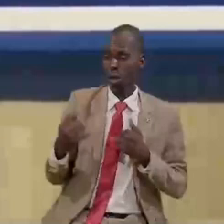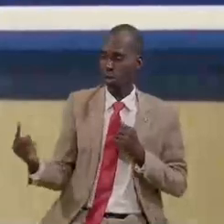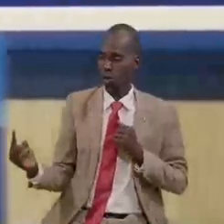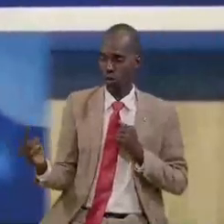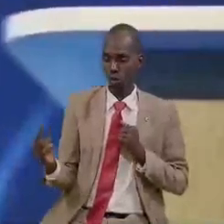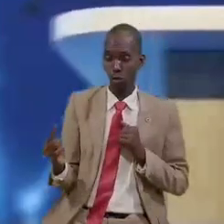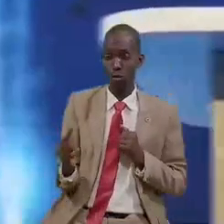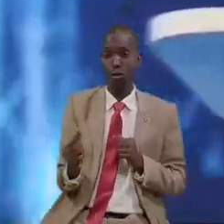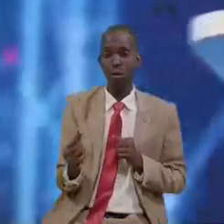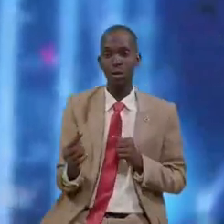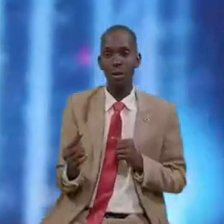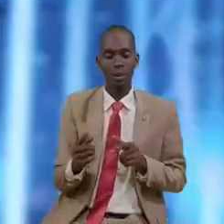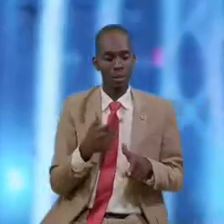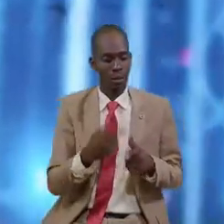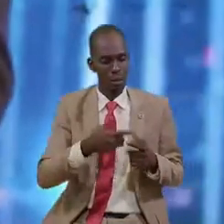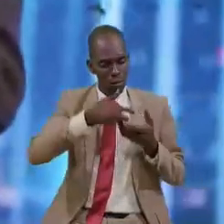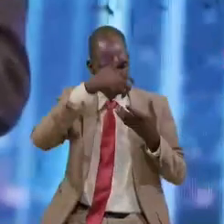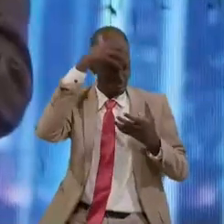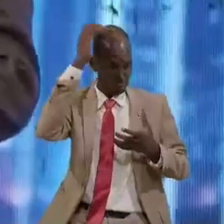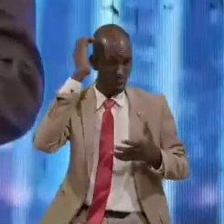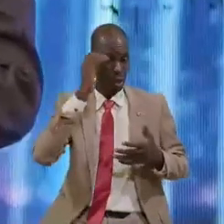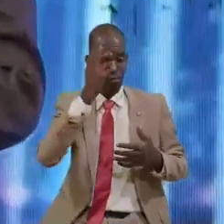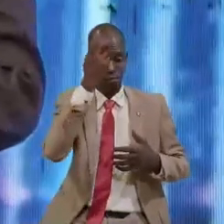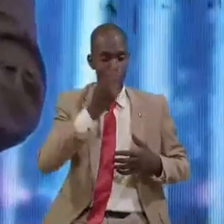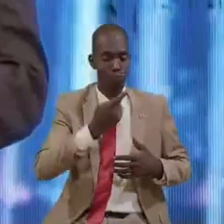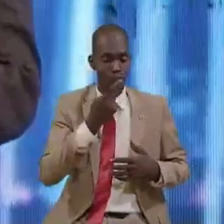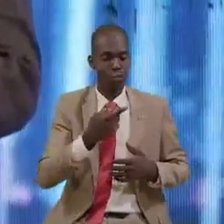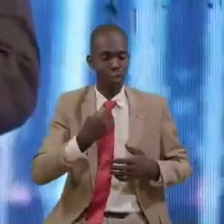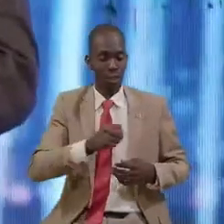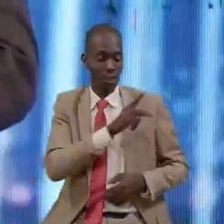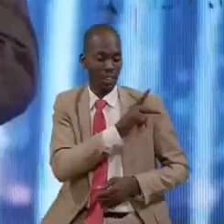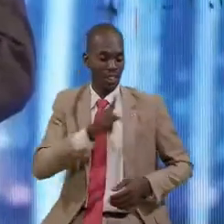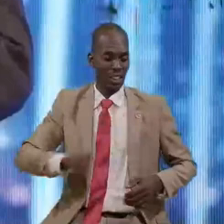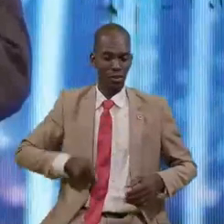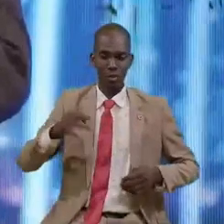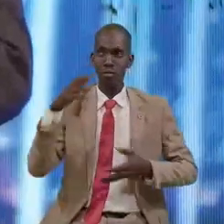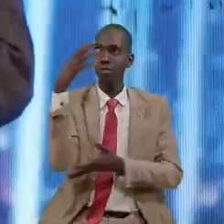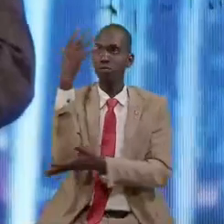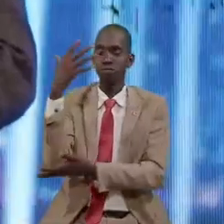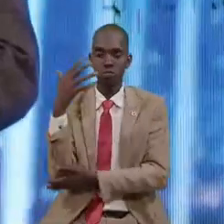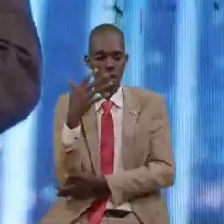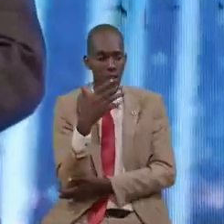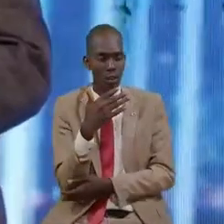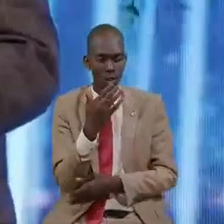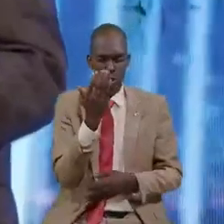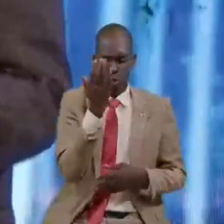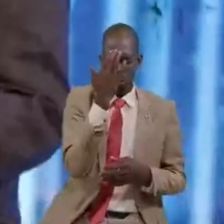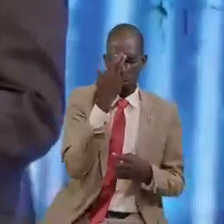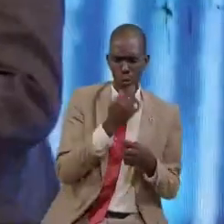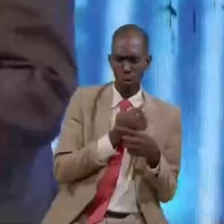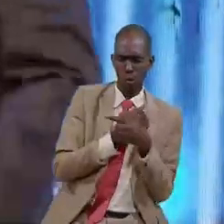et le lion devant le roi de la jungle, sachant bien que l'autre